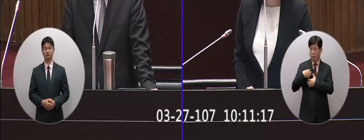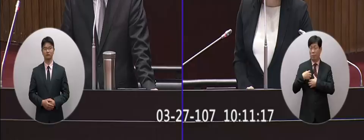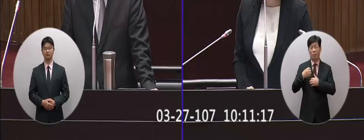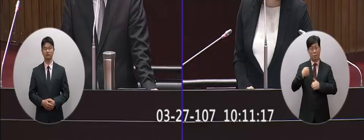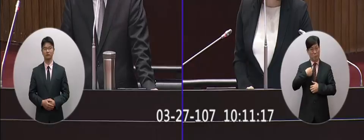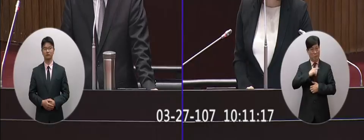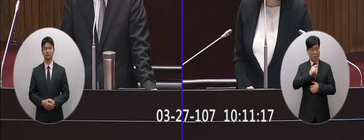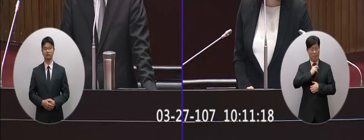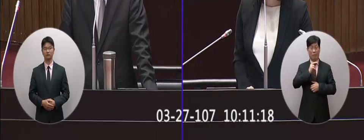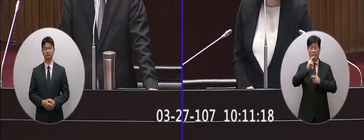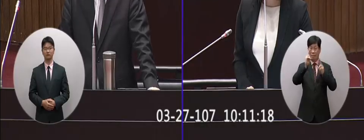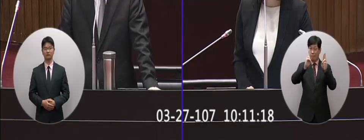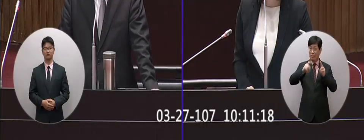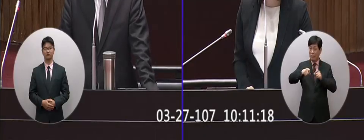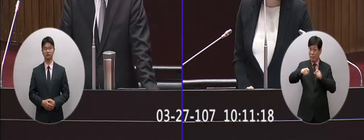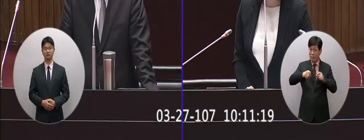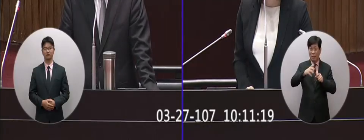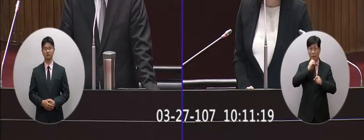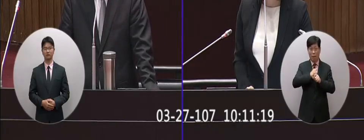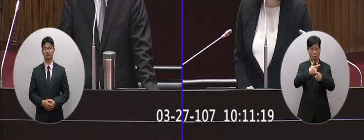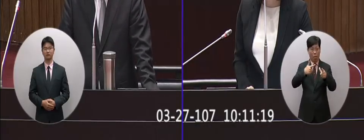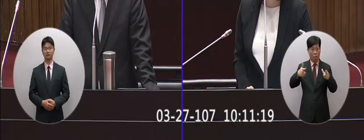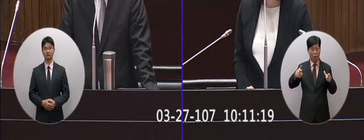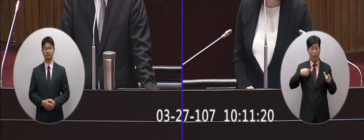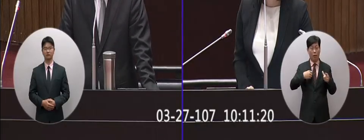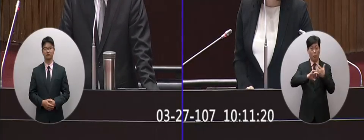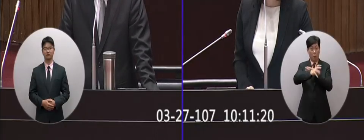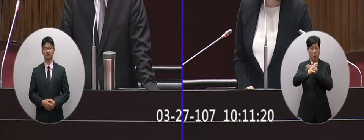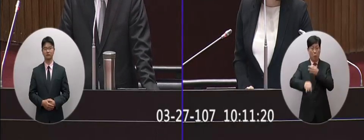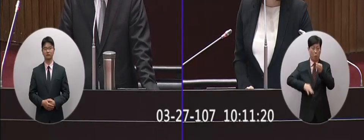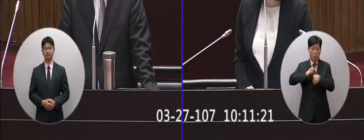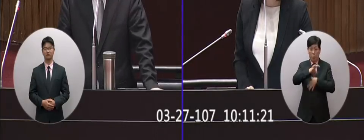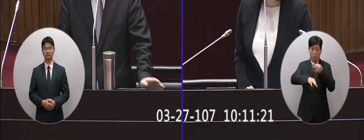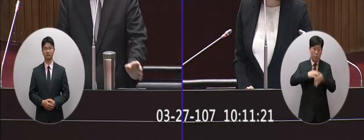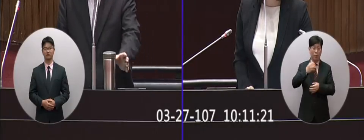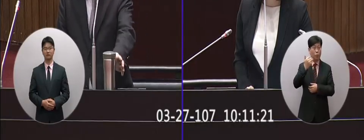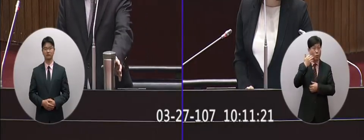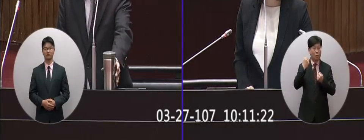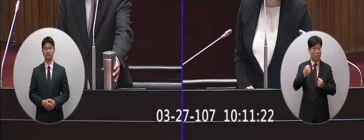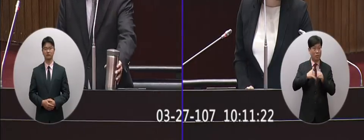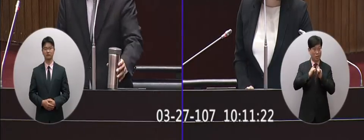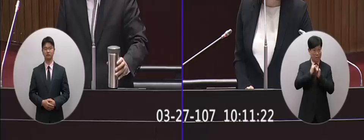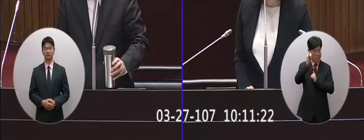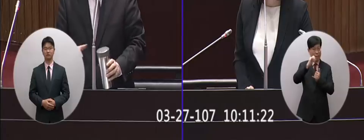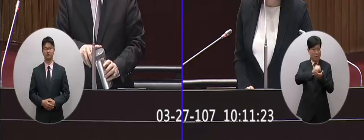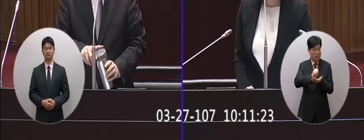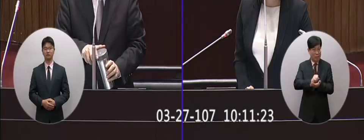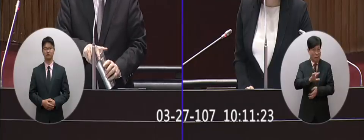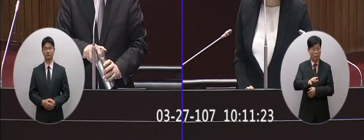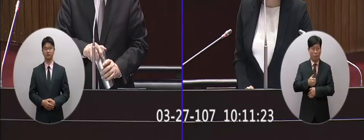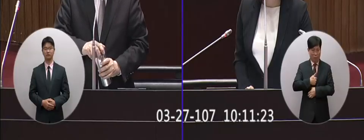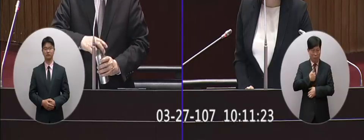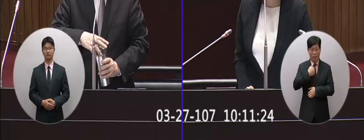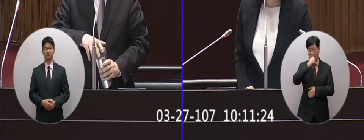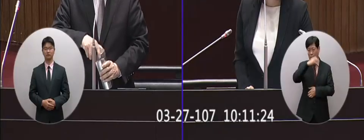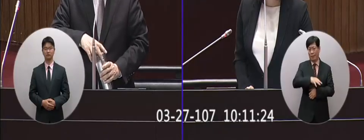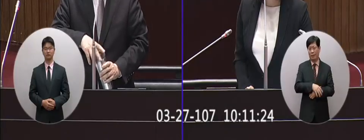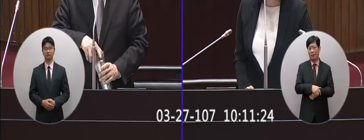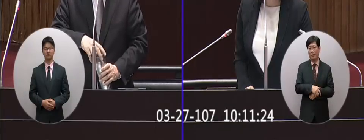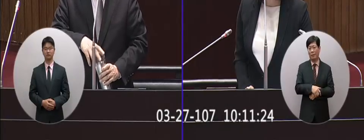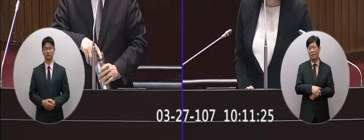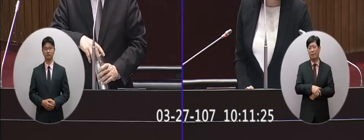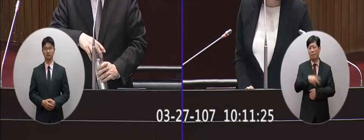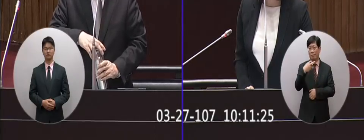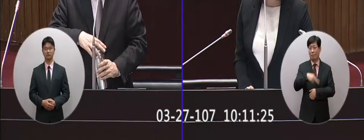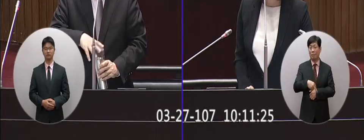们的能源政策是八国联军来投资。八国联军如果在历史上的记载，老实说是不好的，